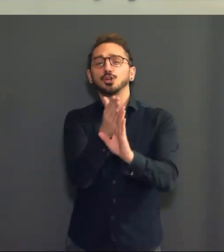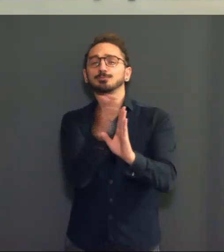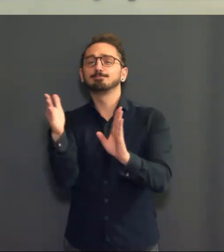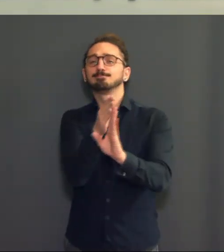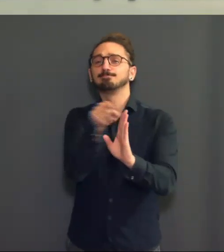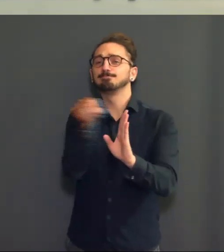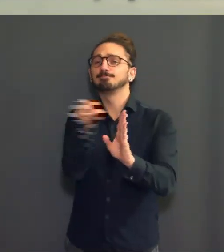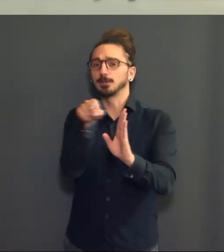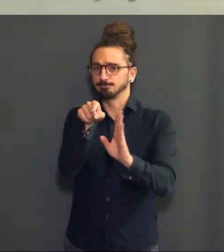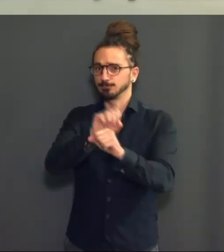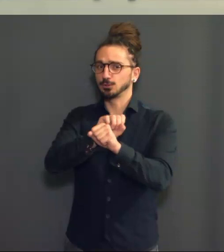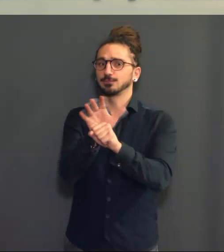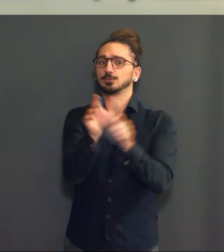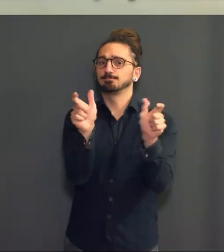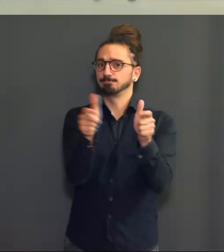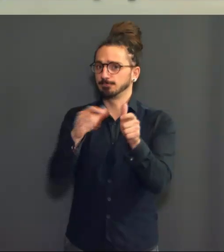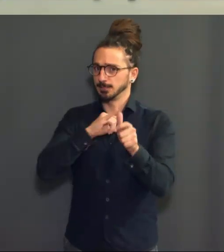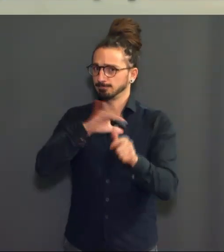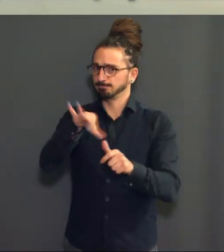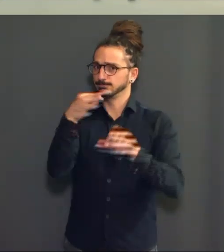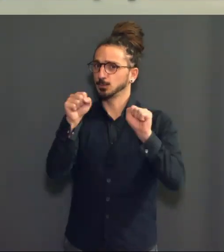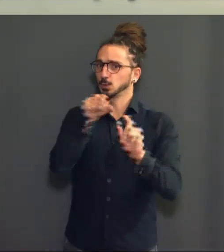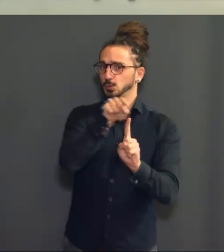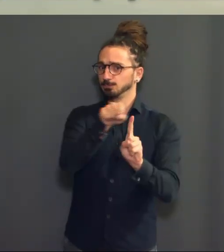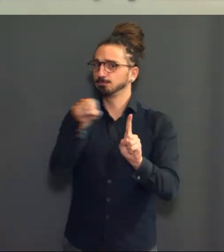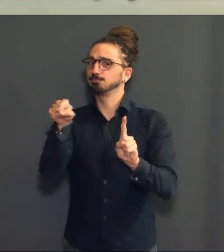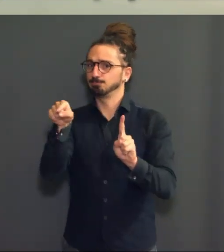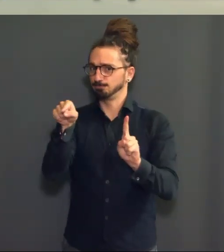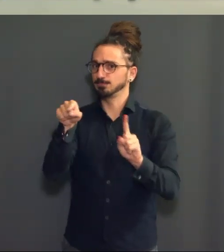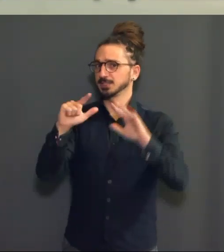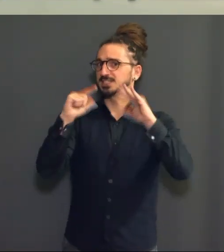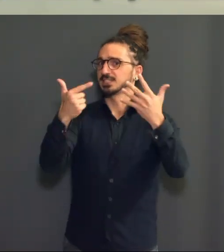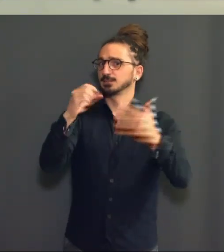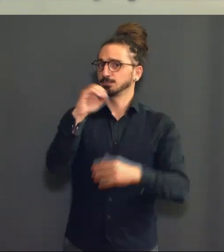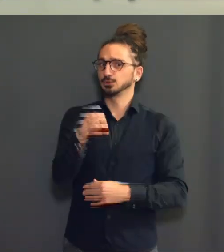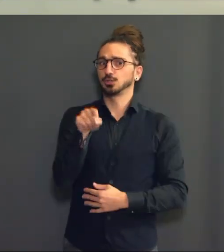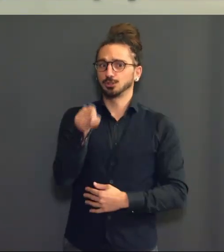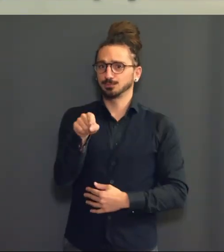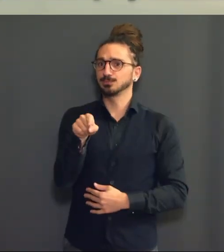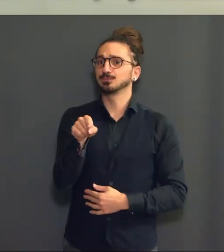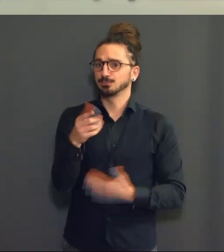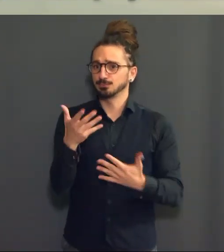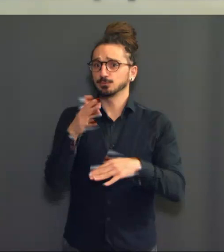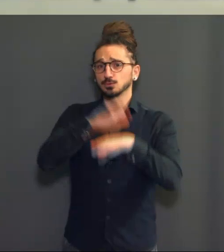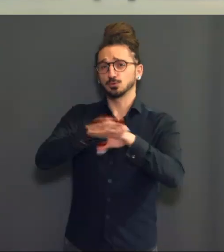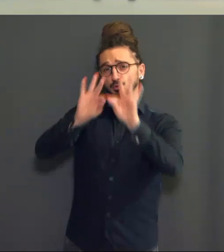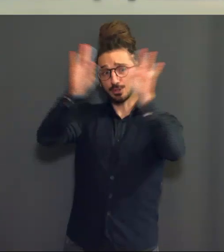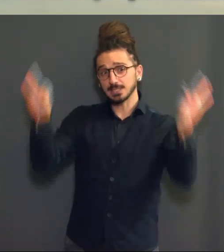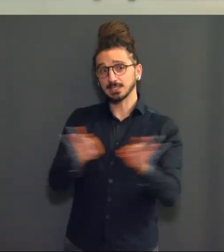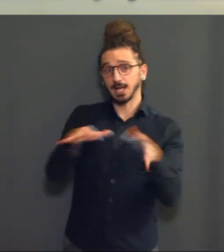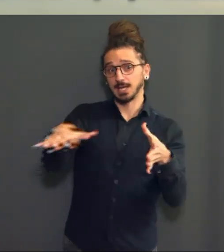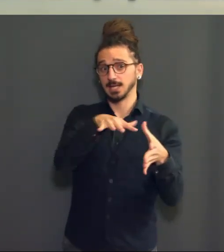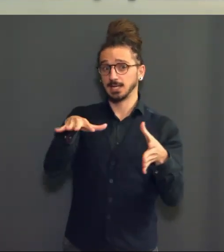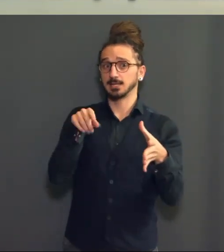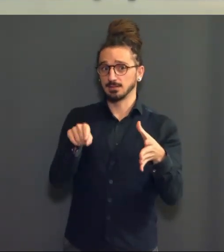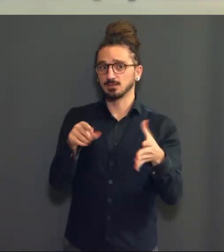du total de toutes les nouvelles contaminations et on est aussi là dans un groupe pour lequel la diminution est la moins